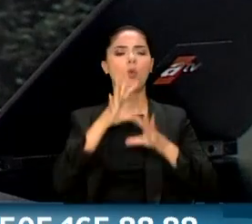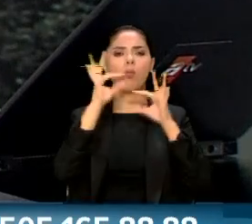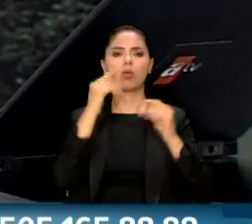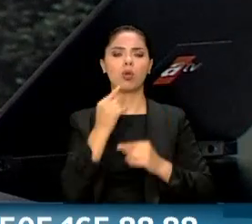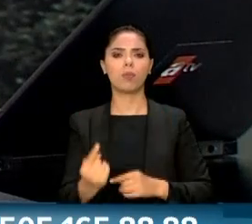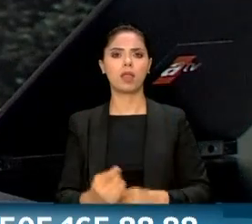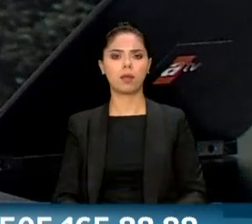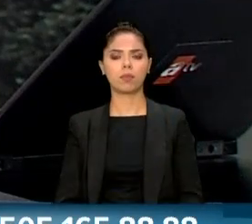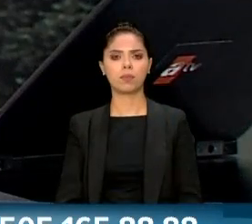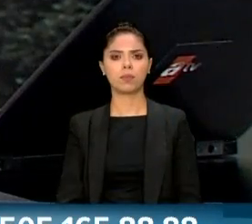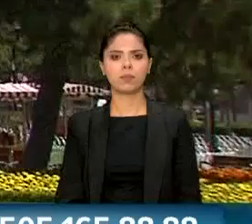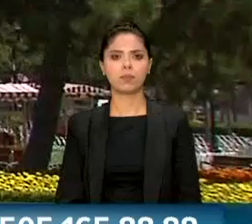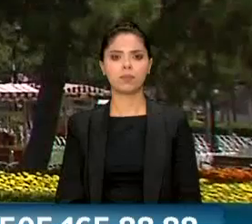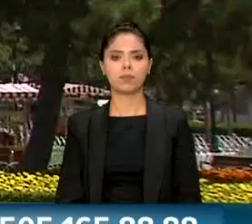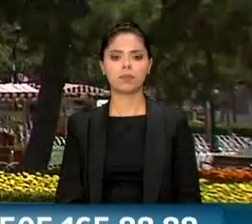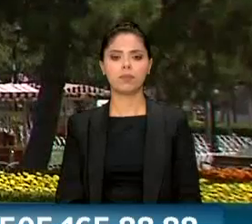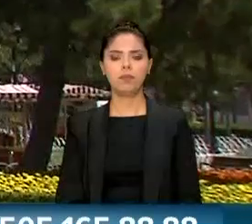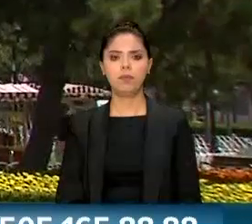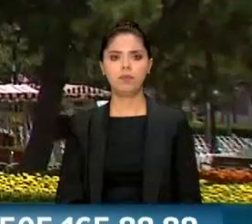mutluyum dedi.